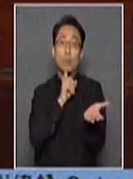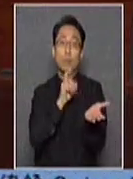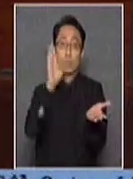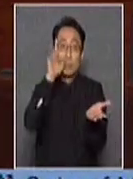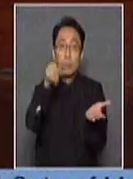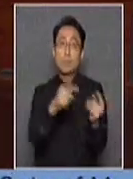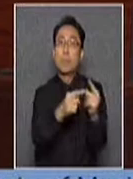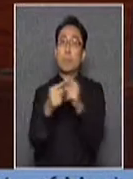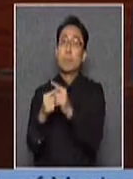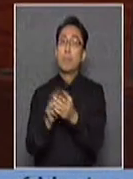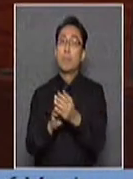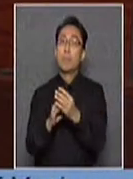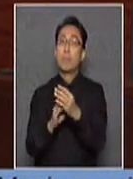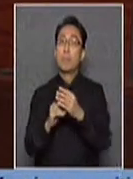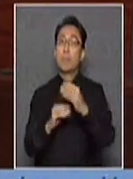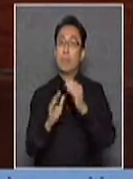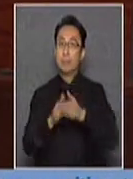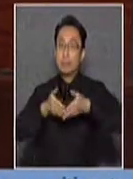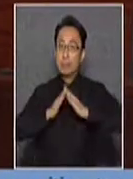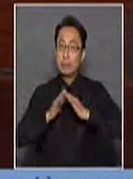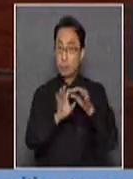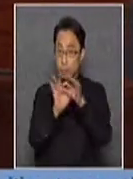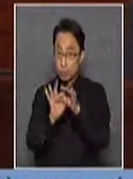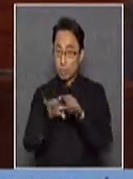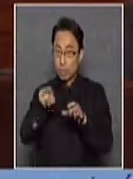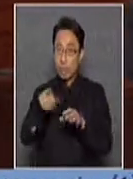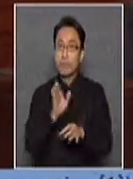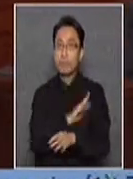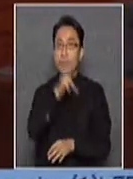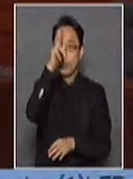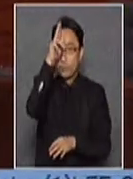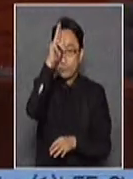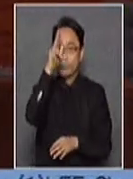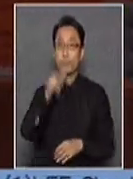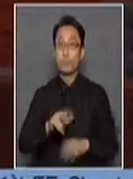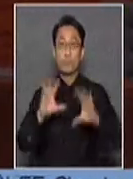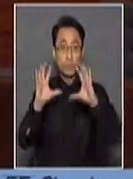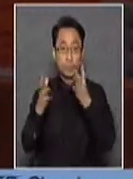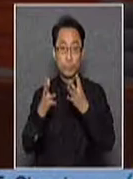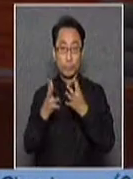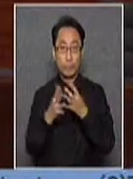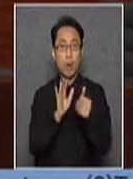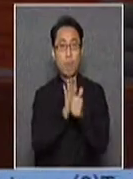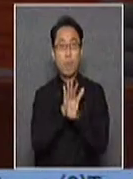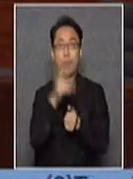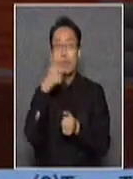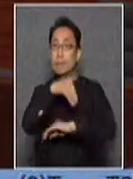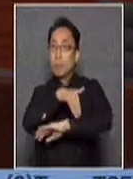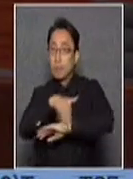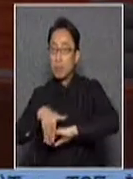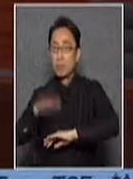的議員他們就這個執政黨，在香港說執政黨是不是幫一些新界人就說好東西，民